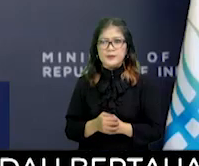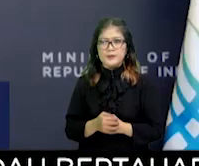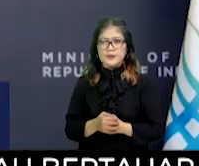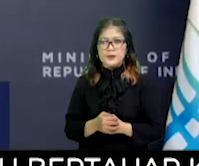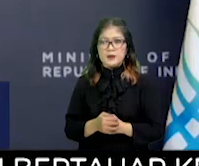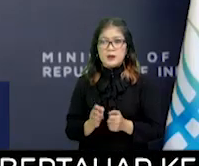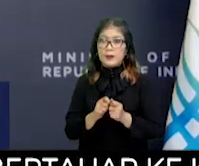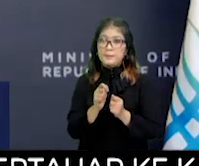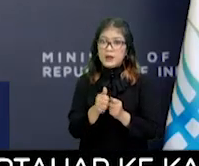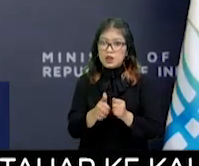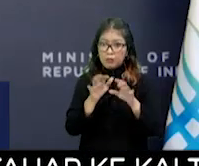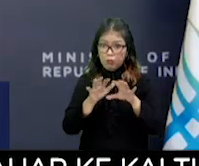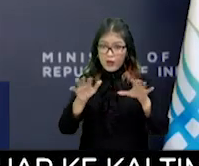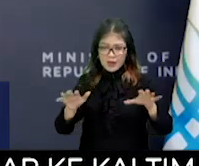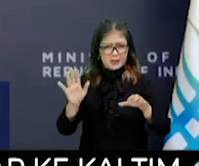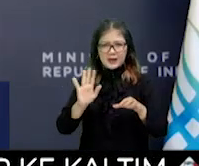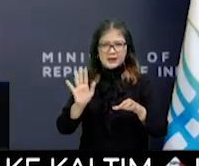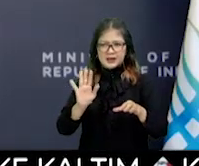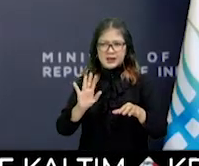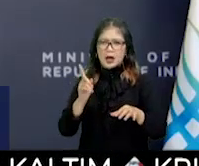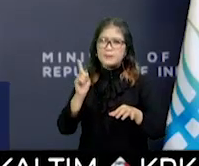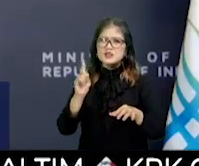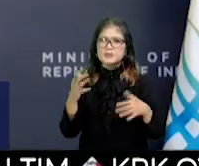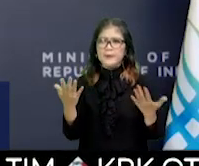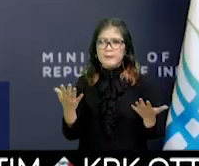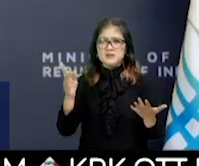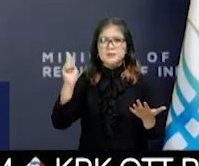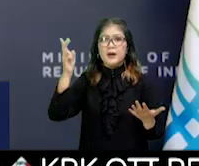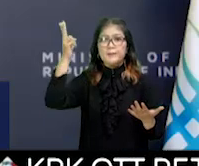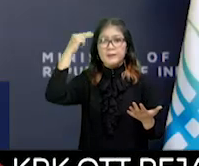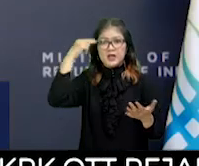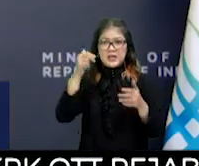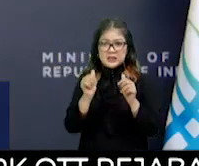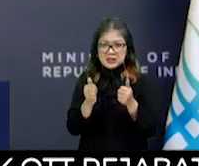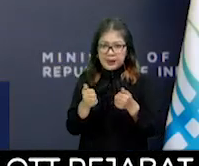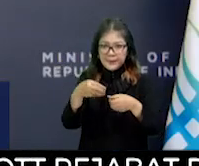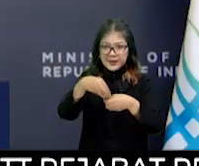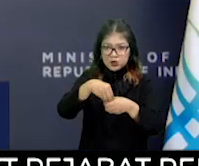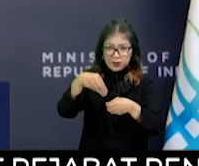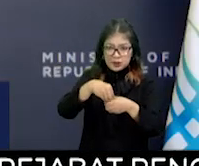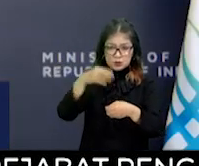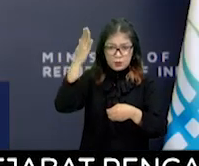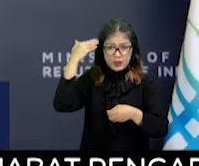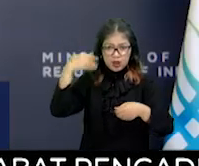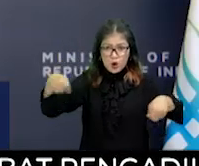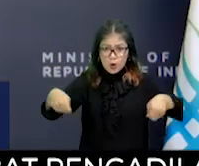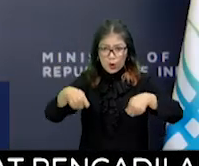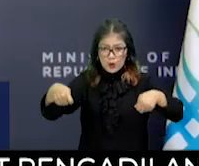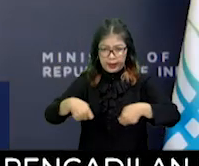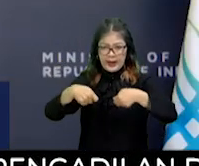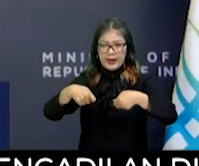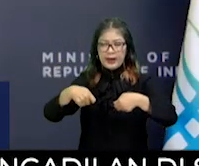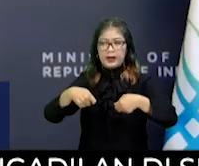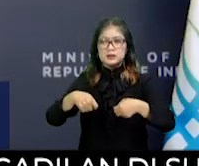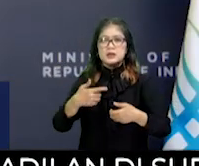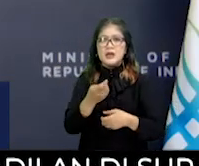berlebihan karena pemerintah sudah menjamin bahwa pasokan dan stok minyak goreng dengan harga